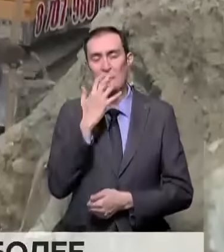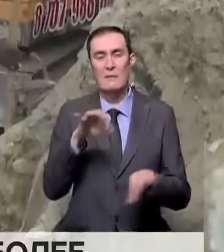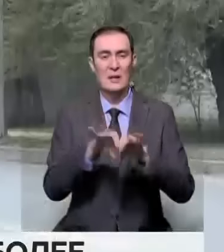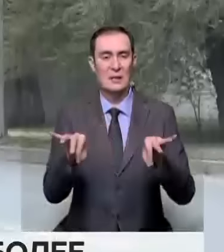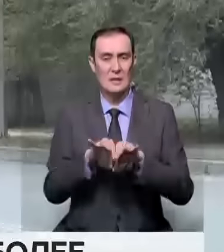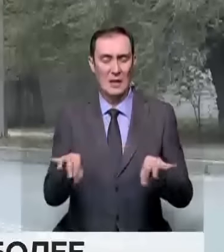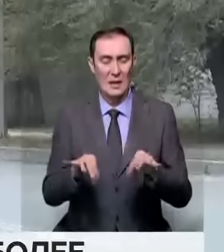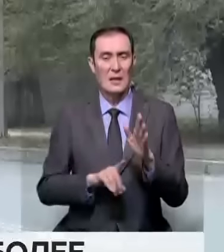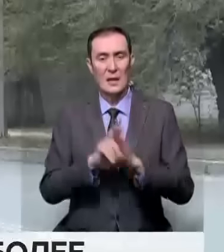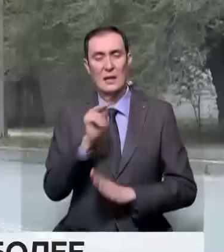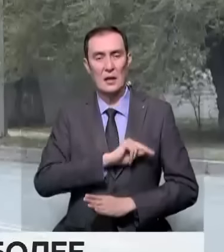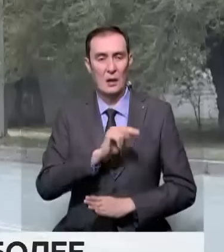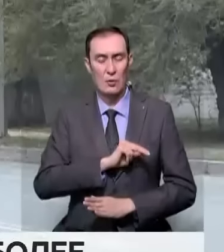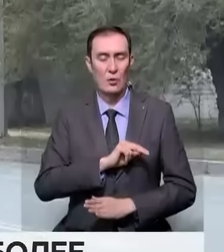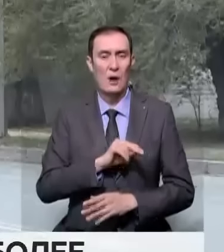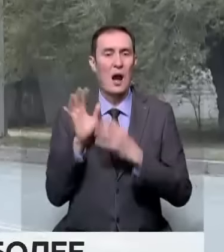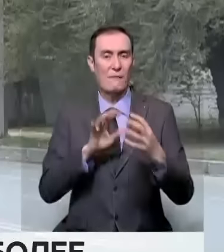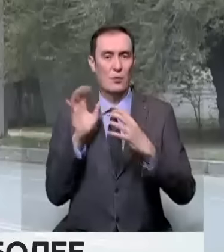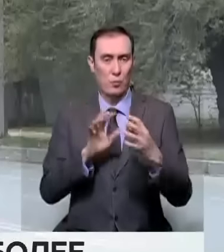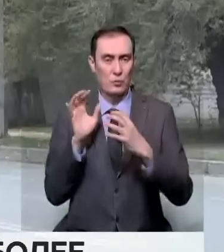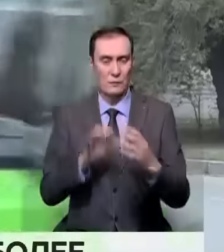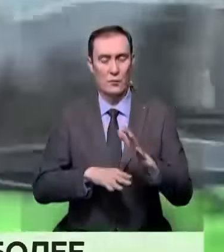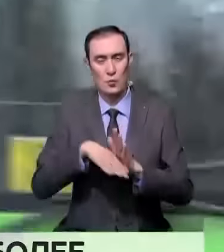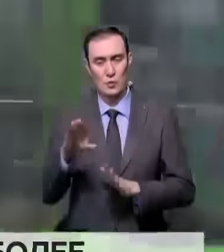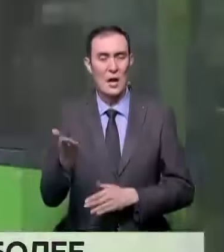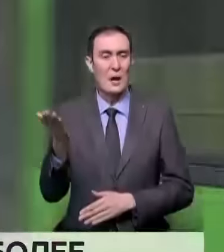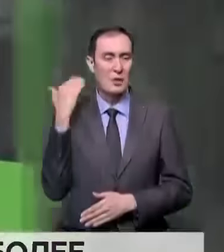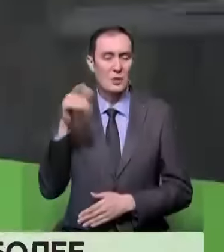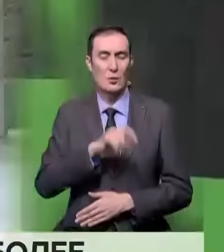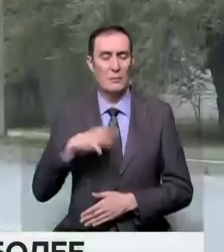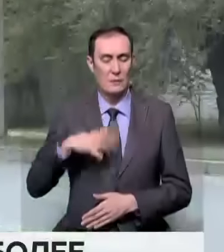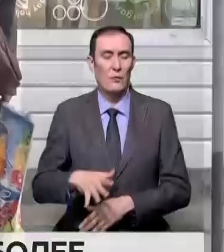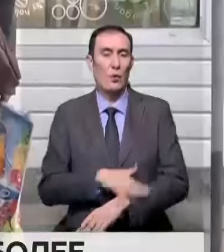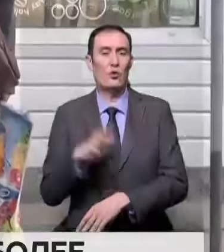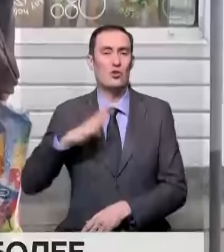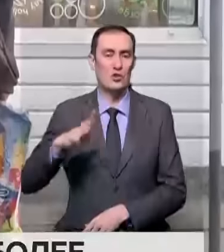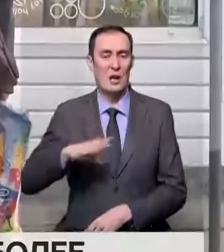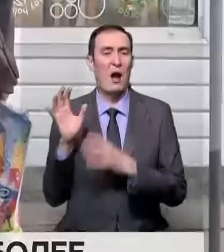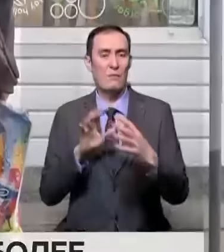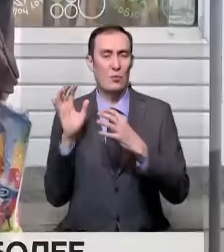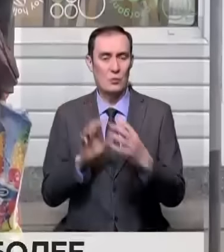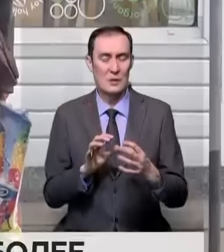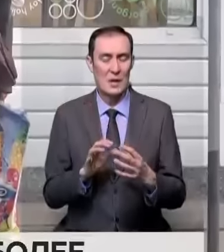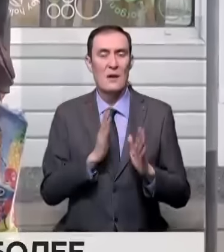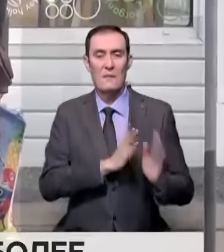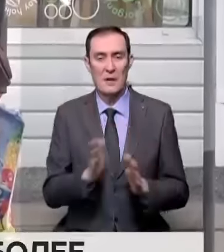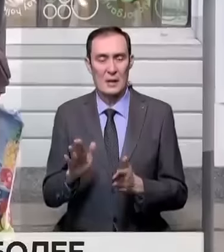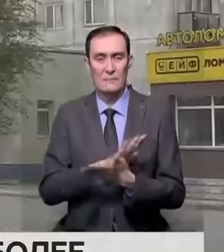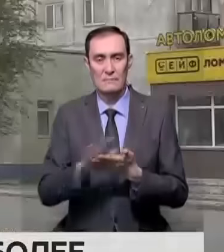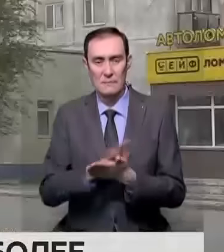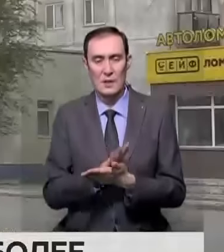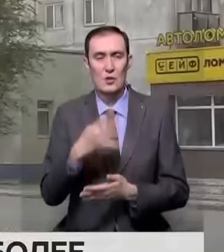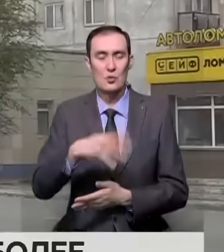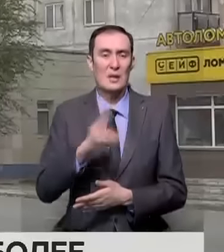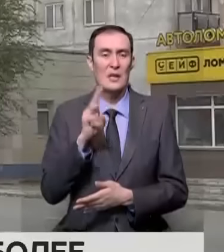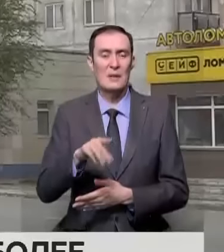сетей, наладили и работу общественного транспорта. Прежде жителям приходилось подолгу ждать автобусы. Привели в порядок свыше 500